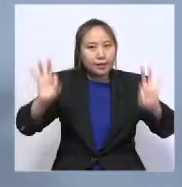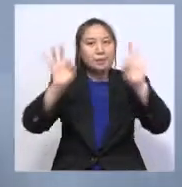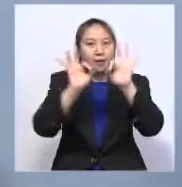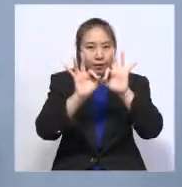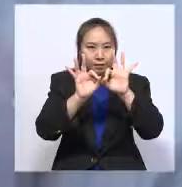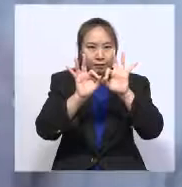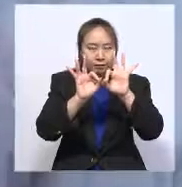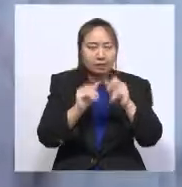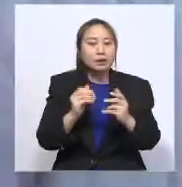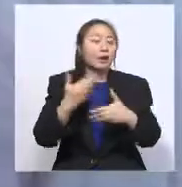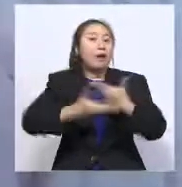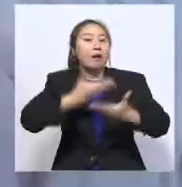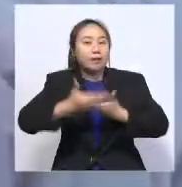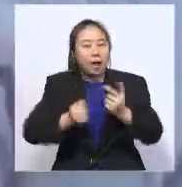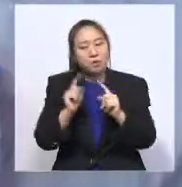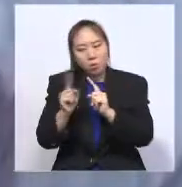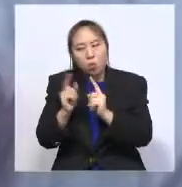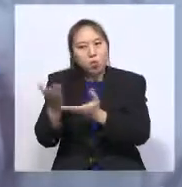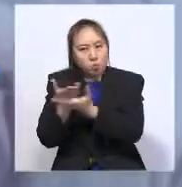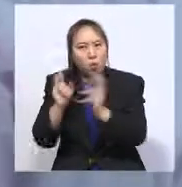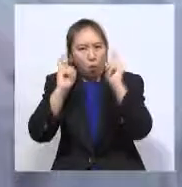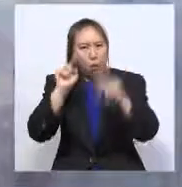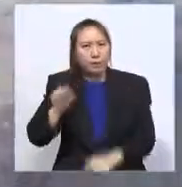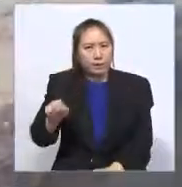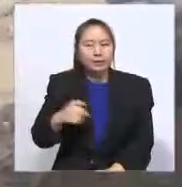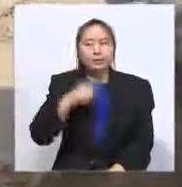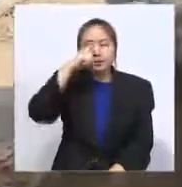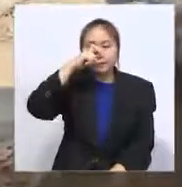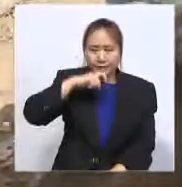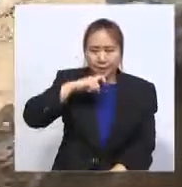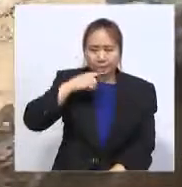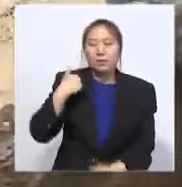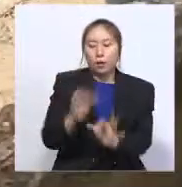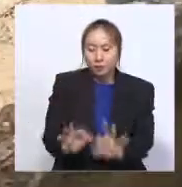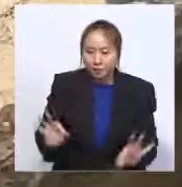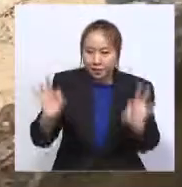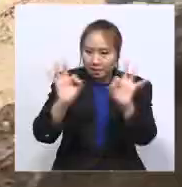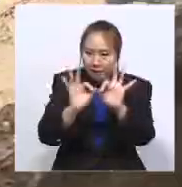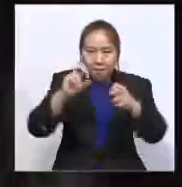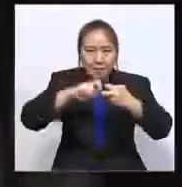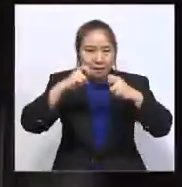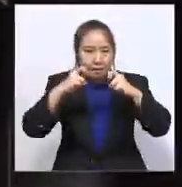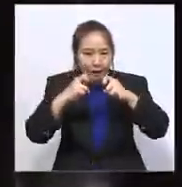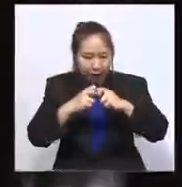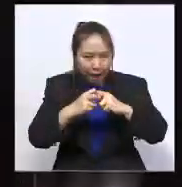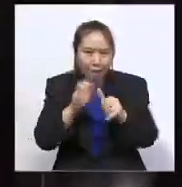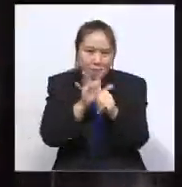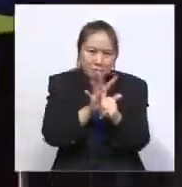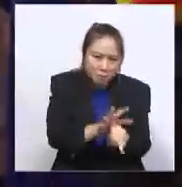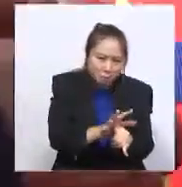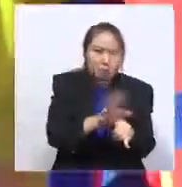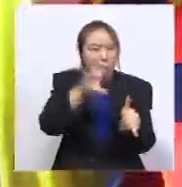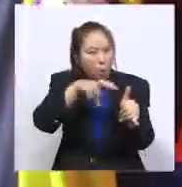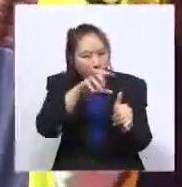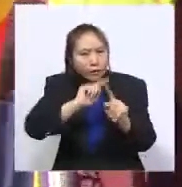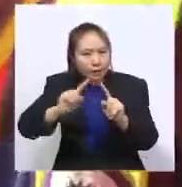ณาในเวทีการค้ามากขึ้นประเทศไทยแม้ว่าจะให้ความสำคัญกับการแก้ปัญหาการค้ามนุษย์ด้านแรงงานม